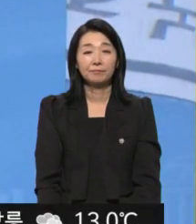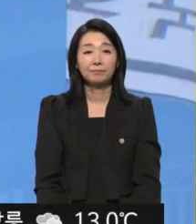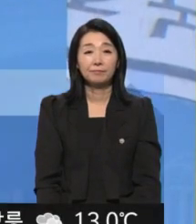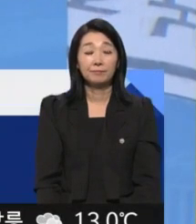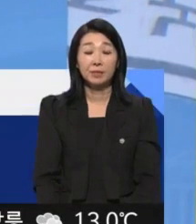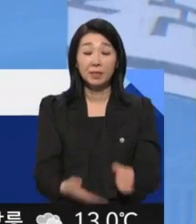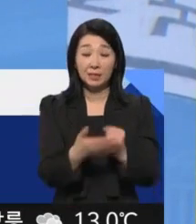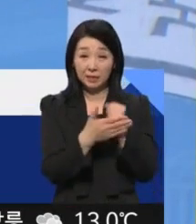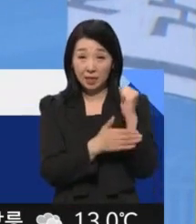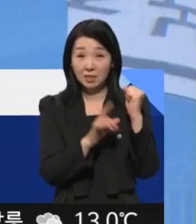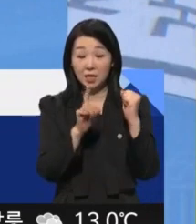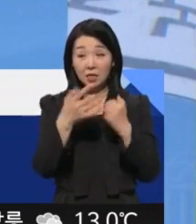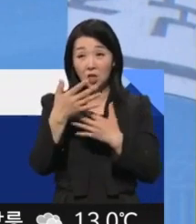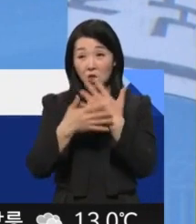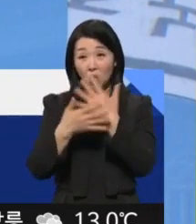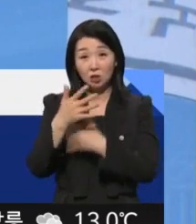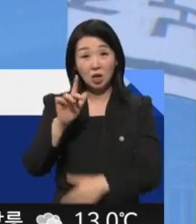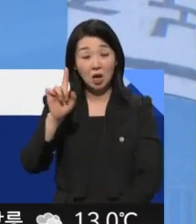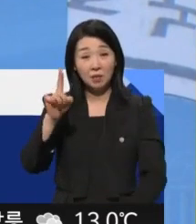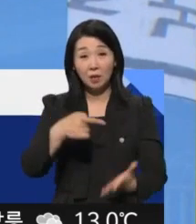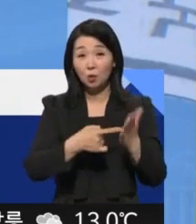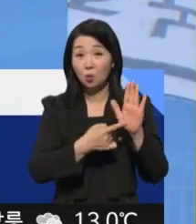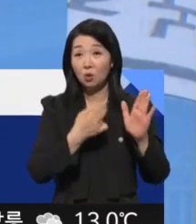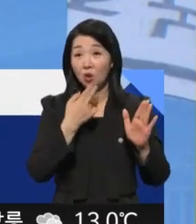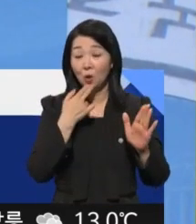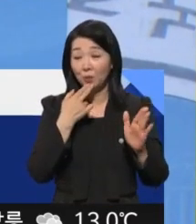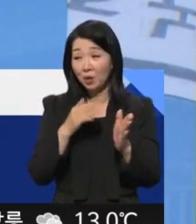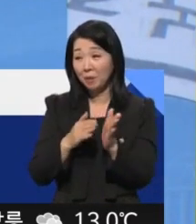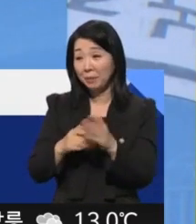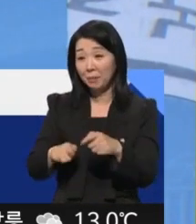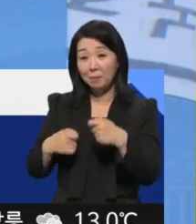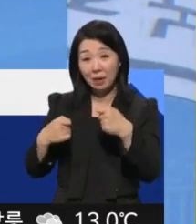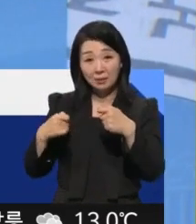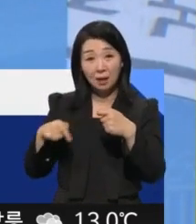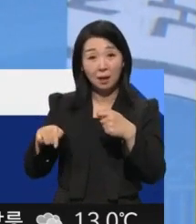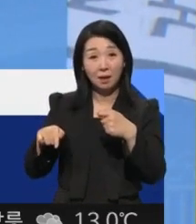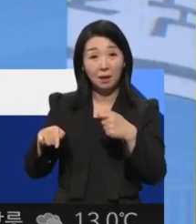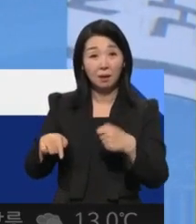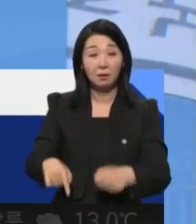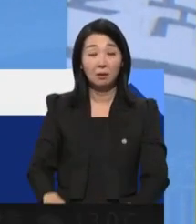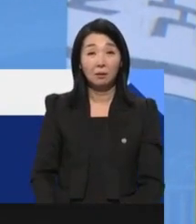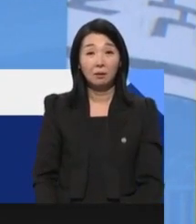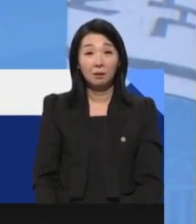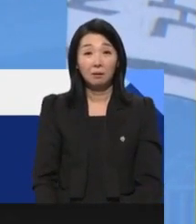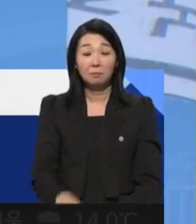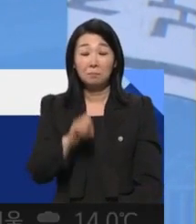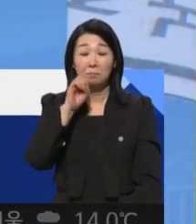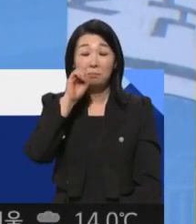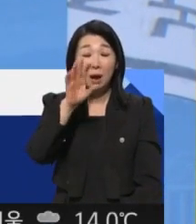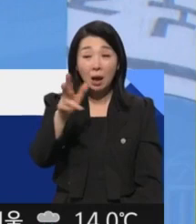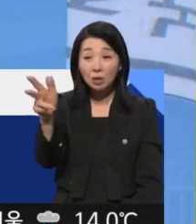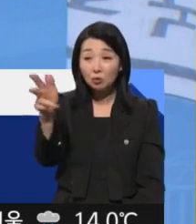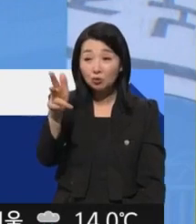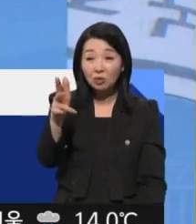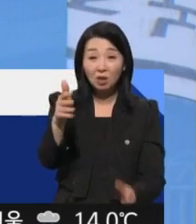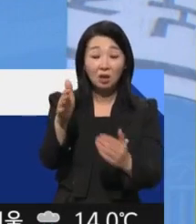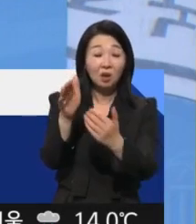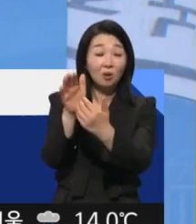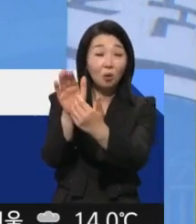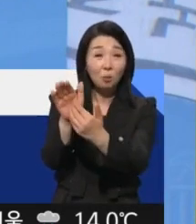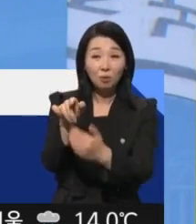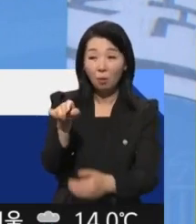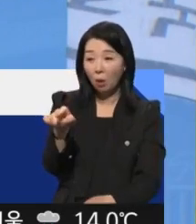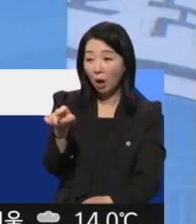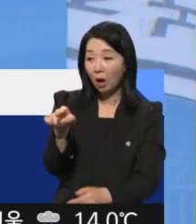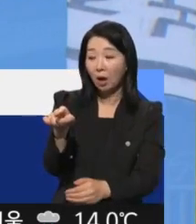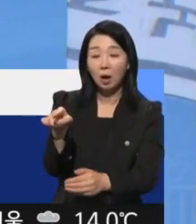사진 한 장, 영상 한 편 공개하지 않은 비밀 만찬으로 진행됐습니다. 한마디 말조차 취재를 불허한 정부 여당의 만찬